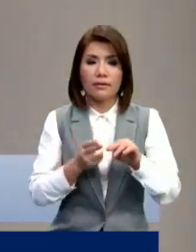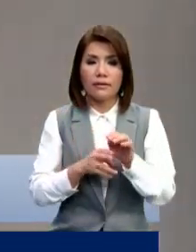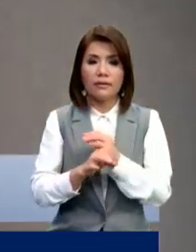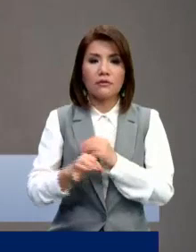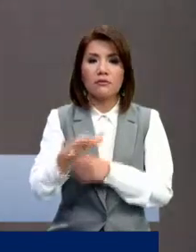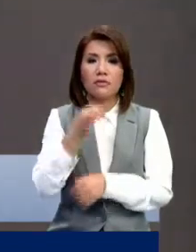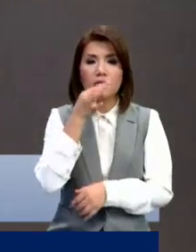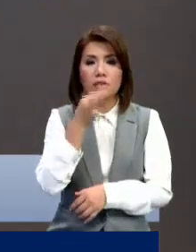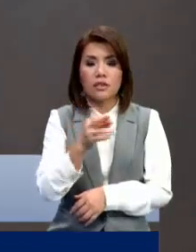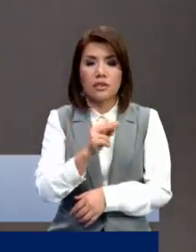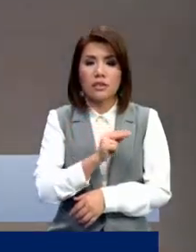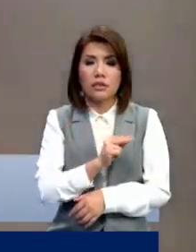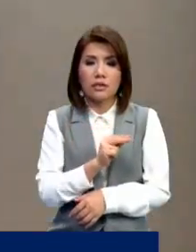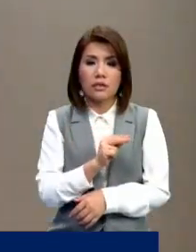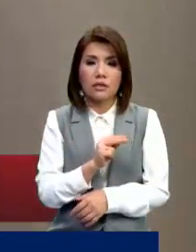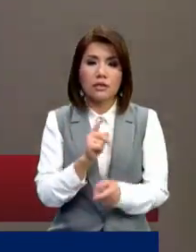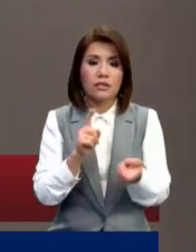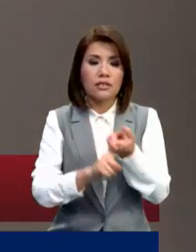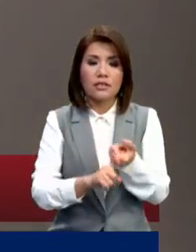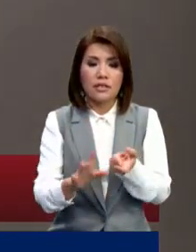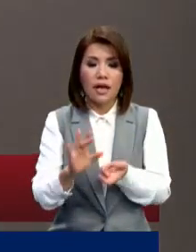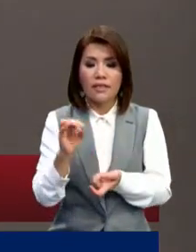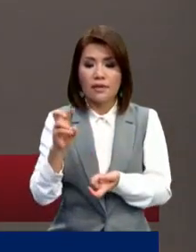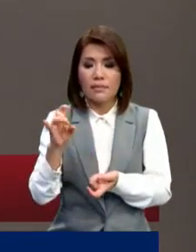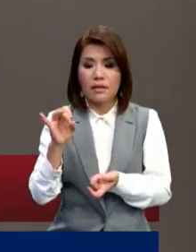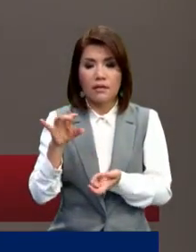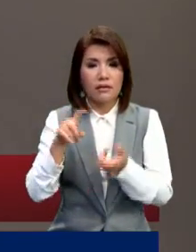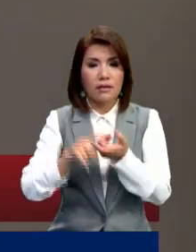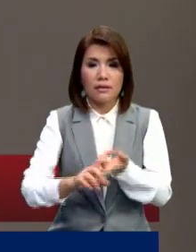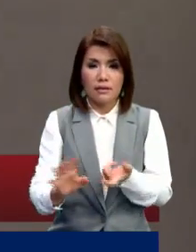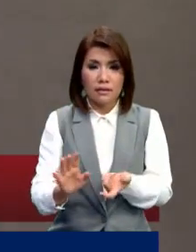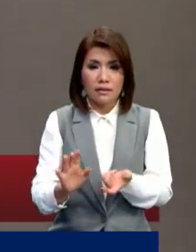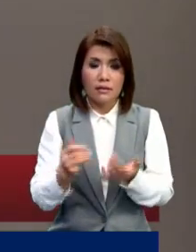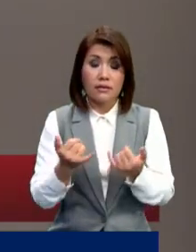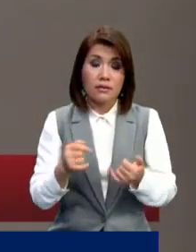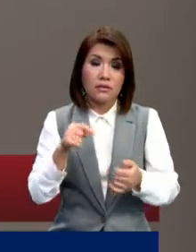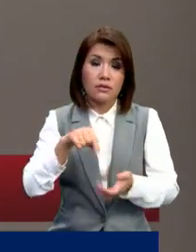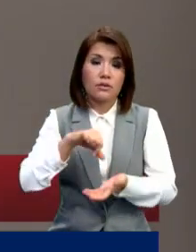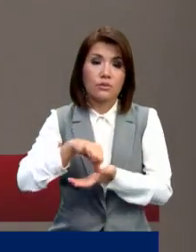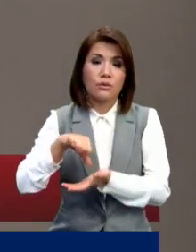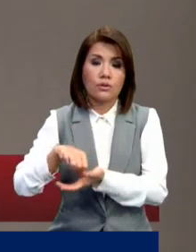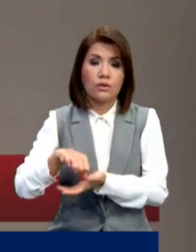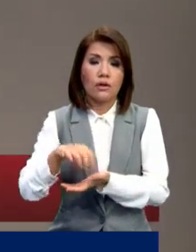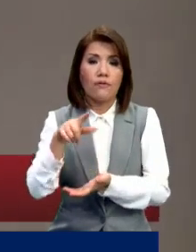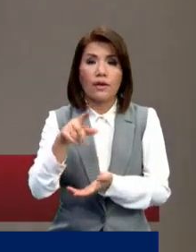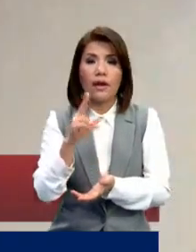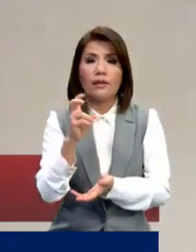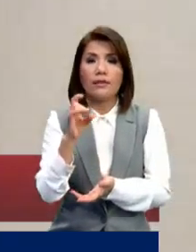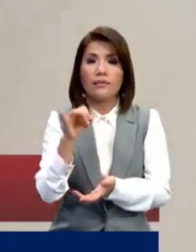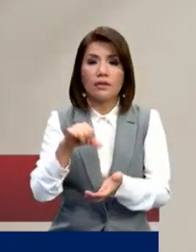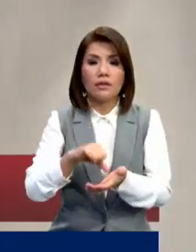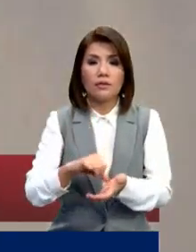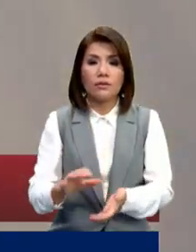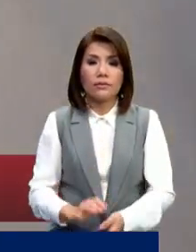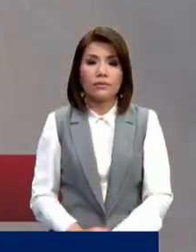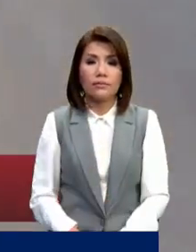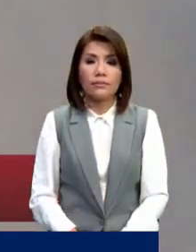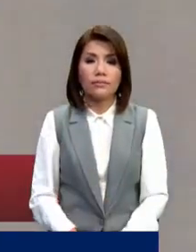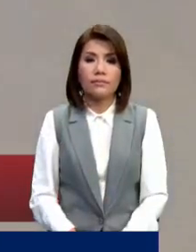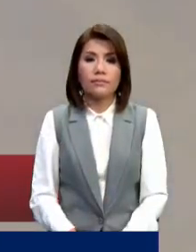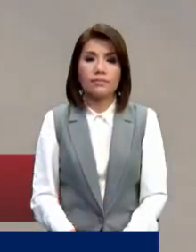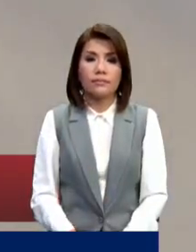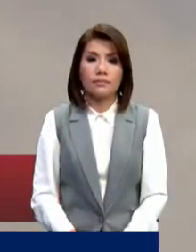говорите, что Атамекеном? Ну, вообще же не связано с Атамекеном. Ну, организаторы, мы тоже присутствуем. А ну, вы же не с Атамекена же. Ну, зачем вы изначально